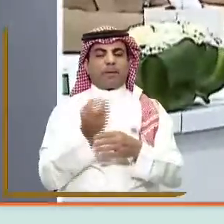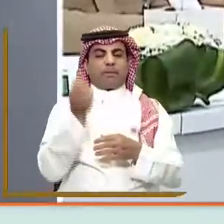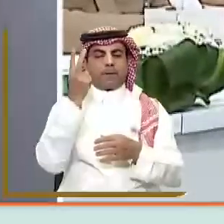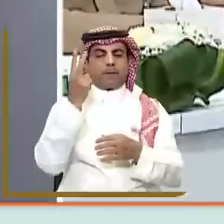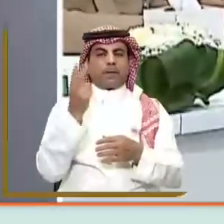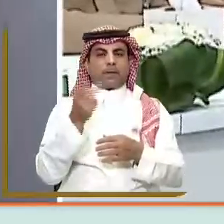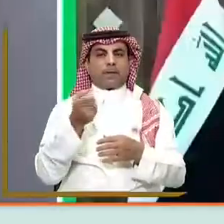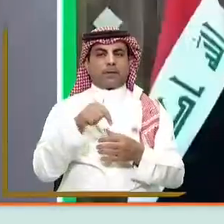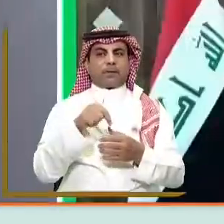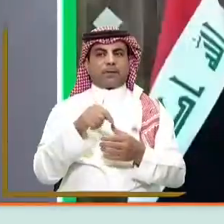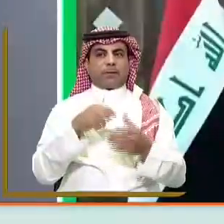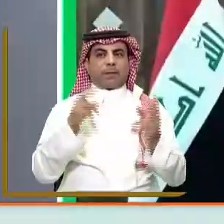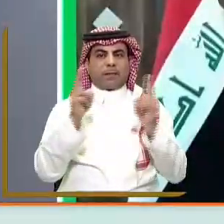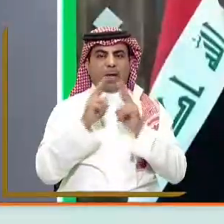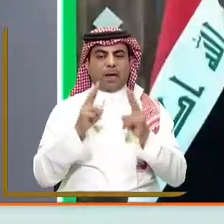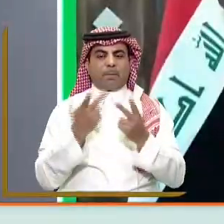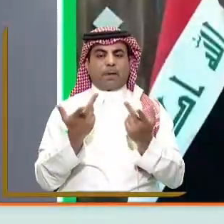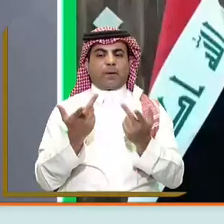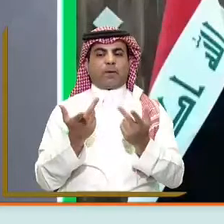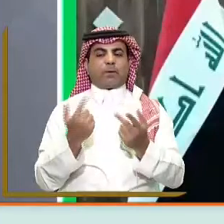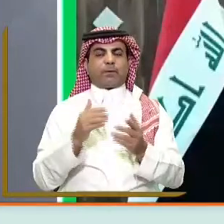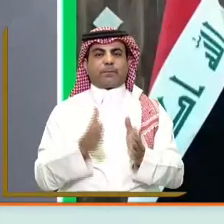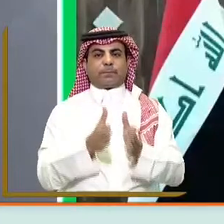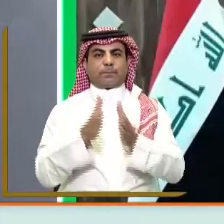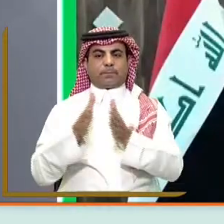مشروعات توليد الكهرباء.